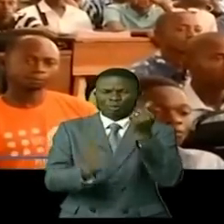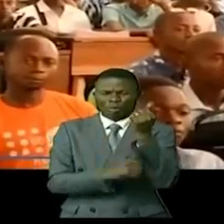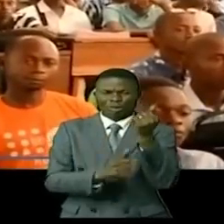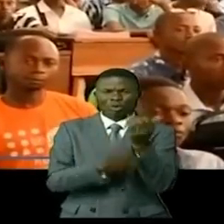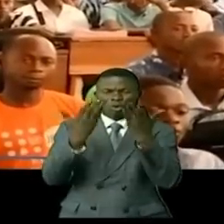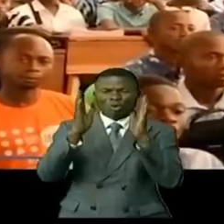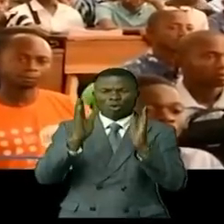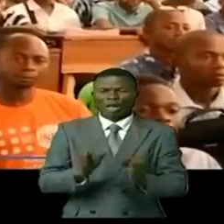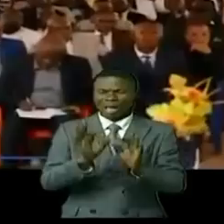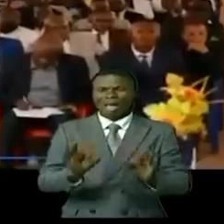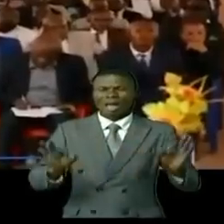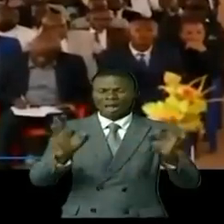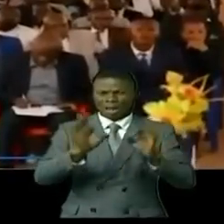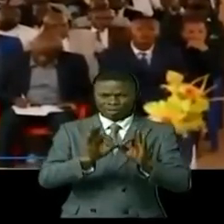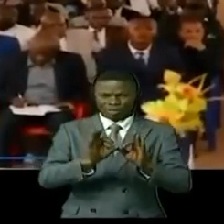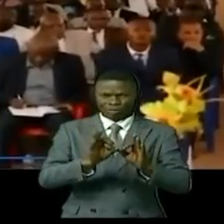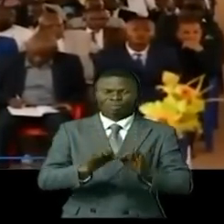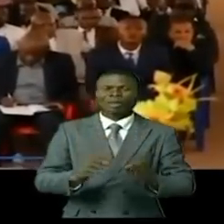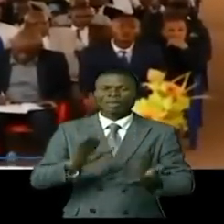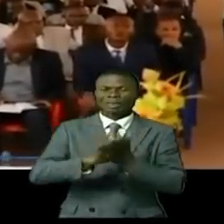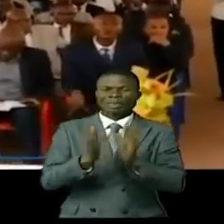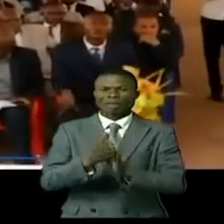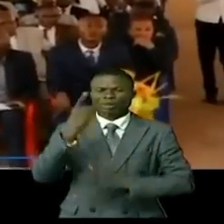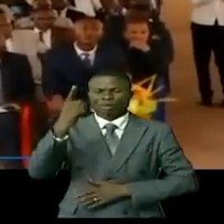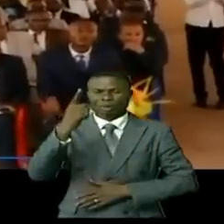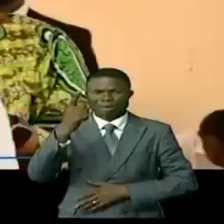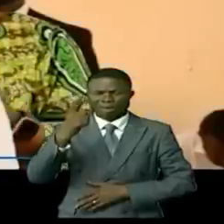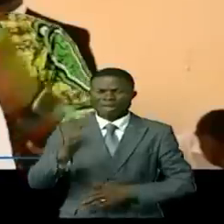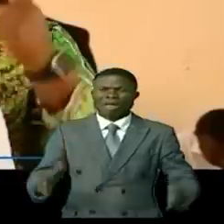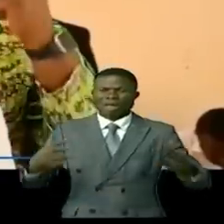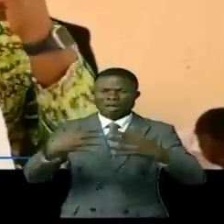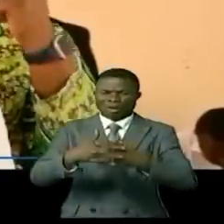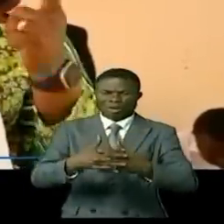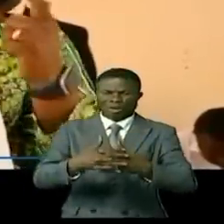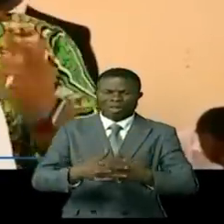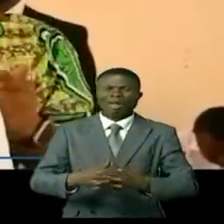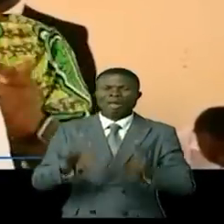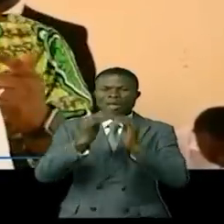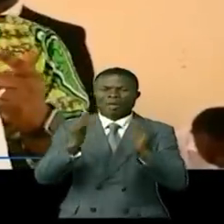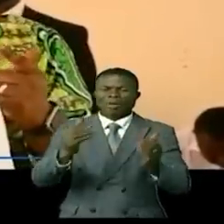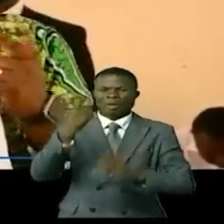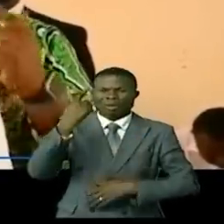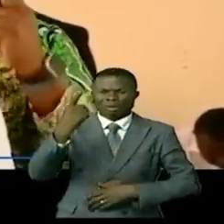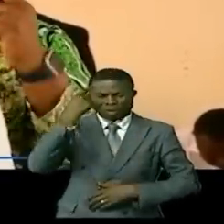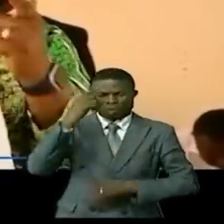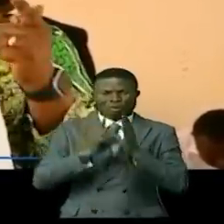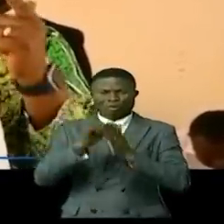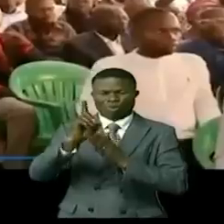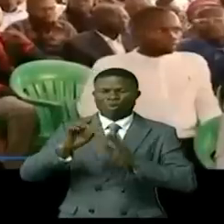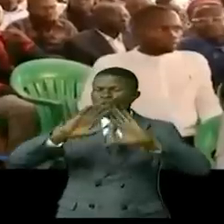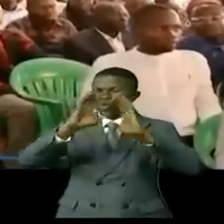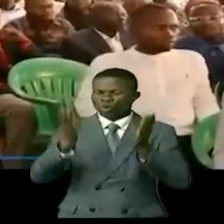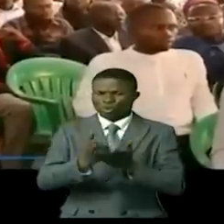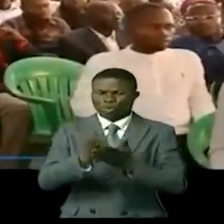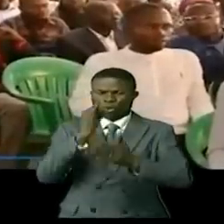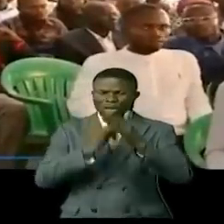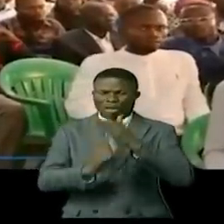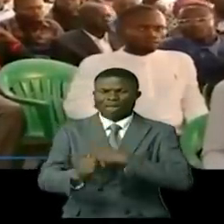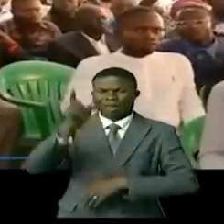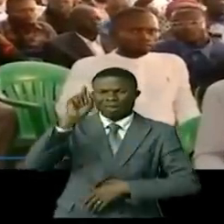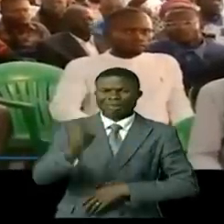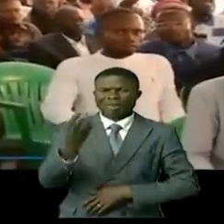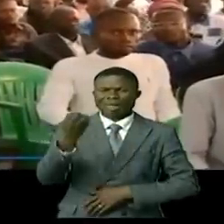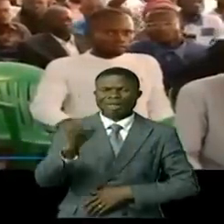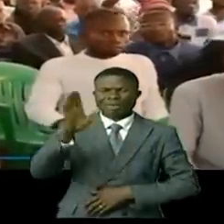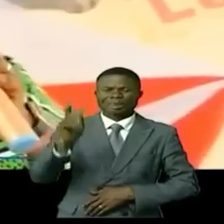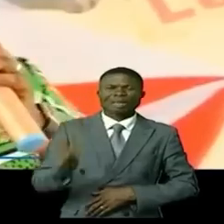l'importance de vouloir vivre et faire ensemble, gage de la cohésion et l'unité nationale pour le développement communautaire intégré des 145